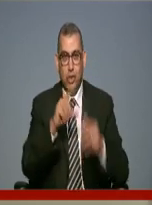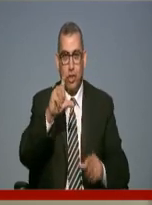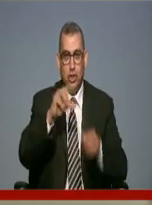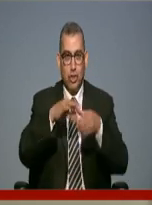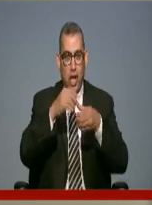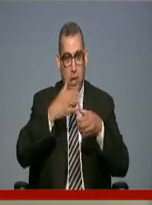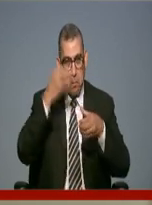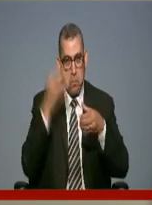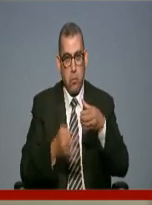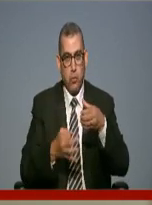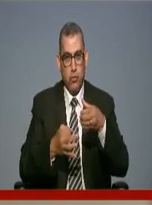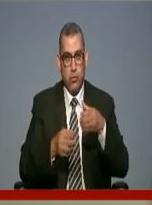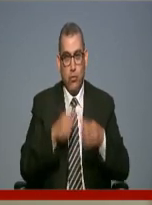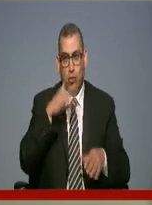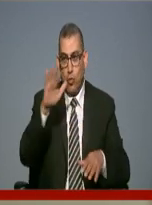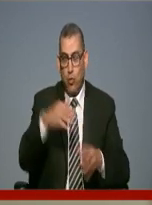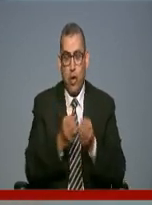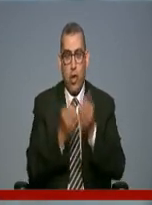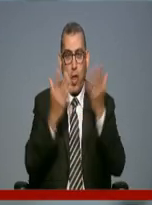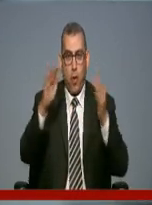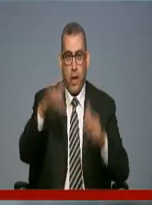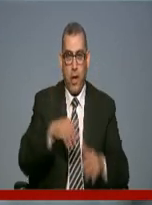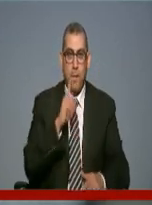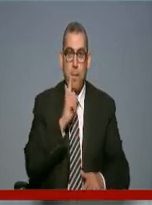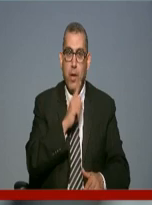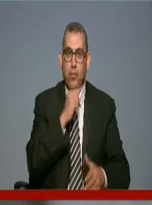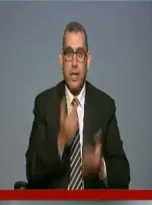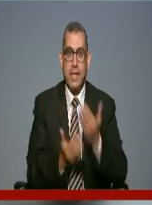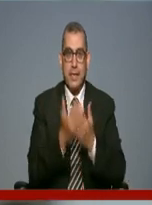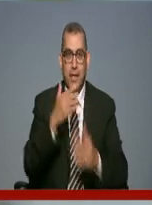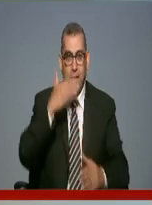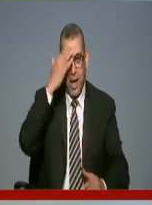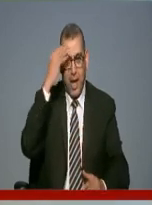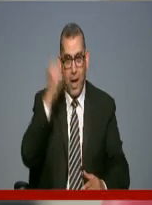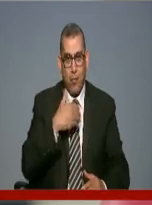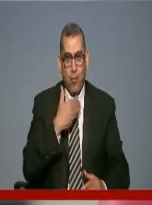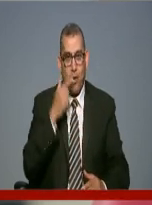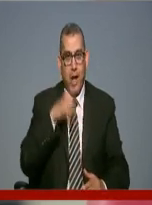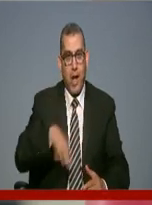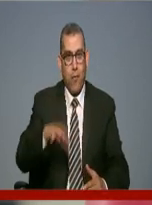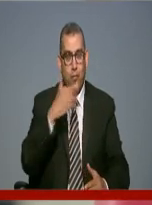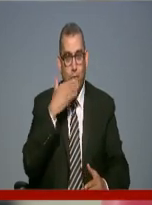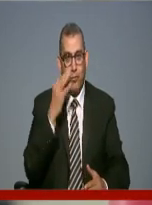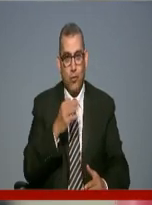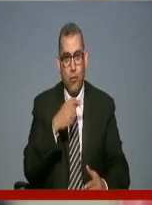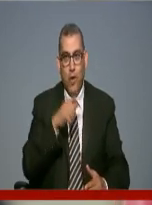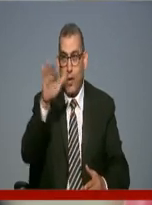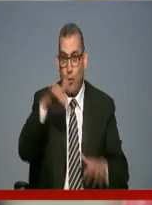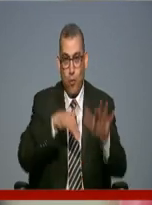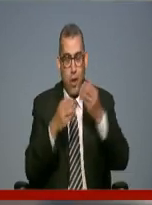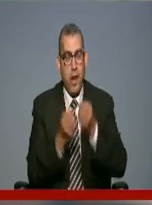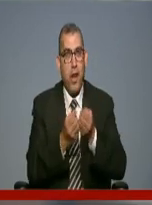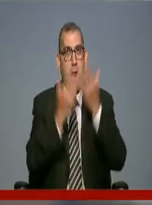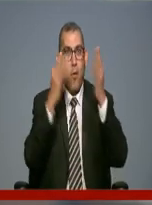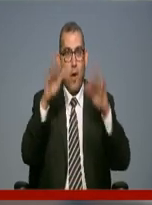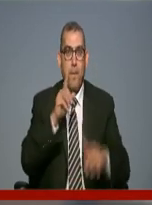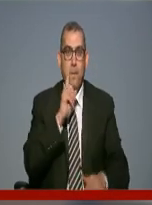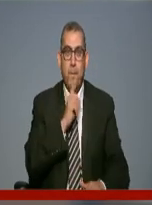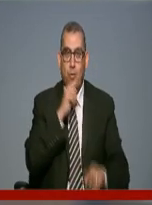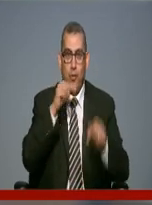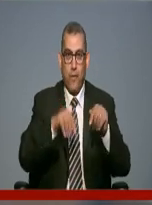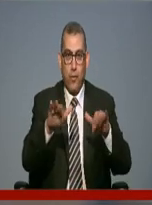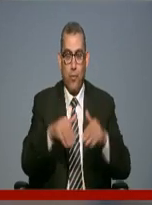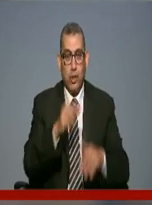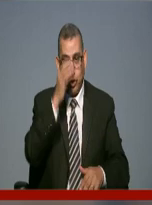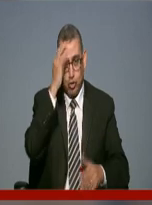نورتونا وشرفتونا في مدينة بني سويف الجديدة. تعالوا عندنا تشرفونا. والله انتوا نورتونا هنا في بني سويف، وباذن